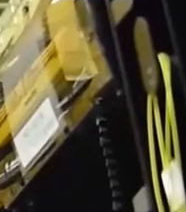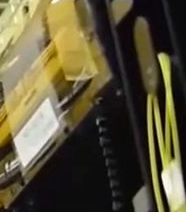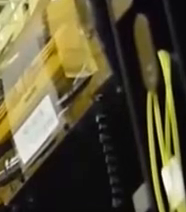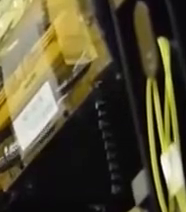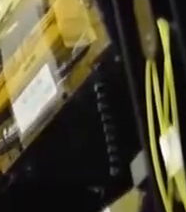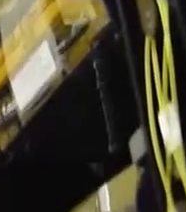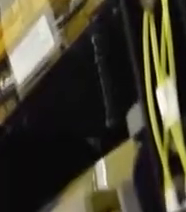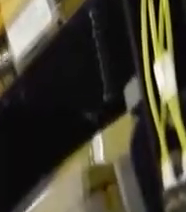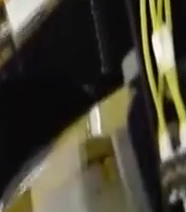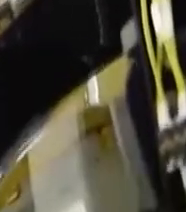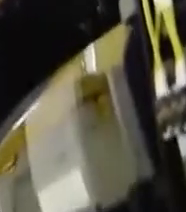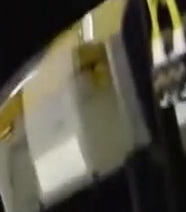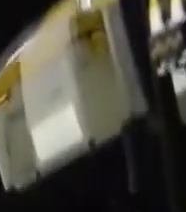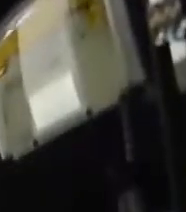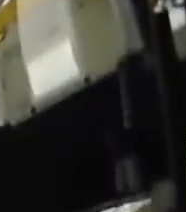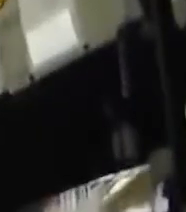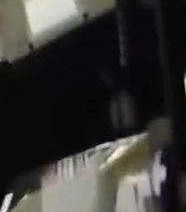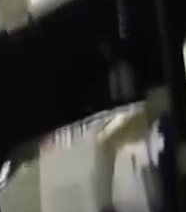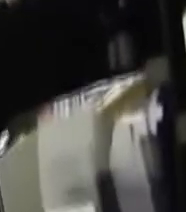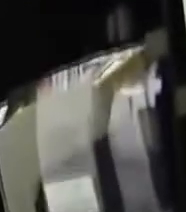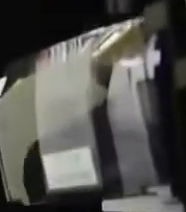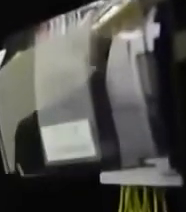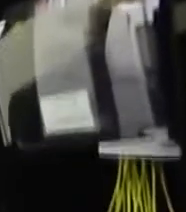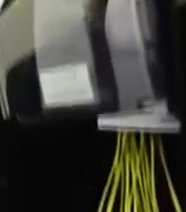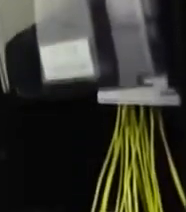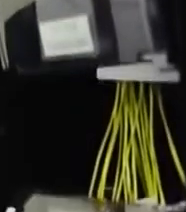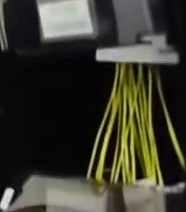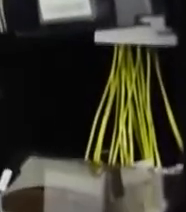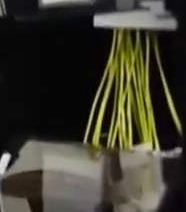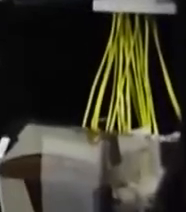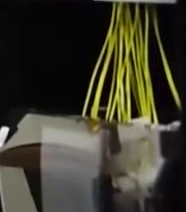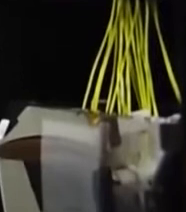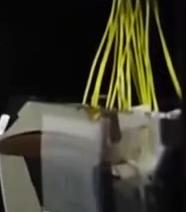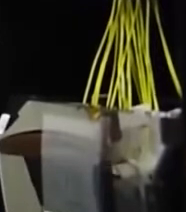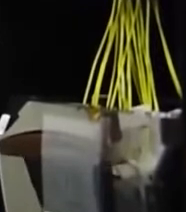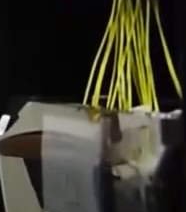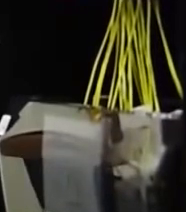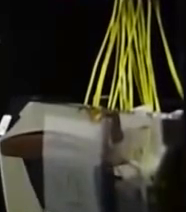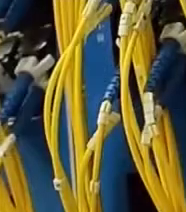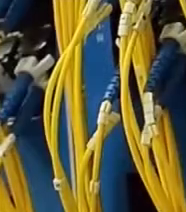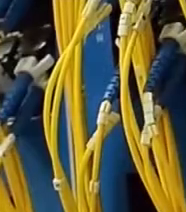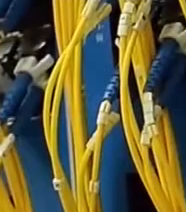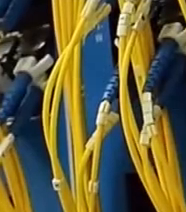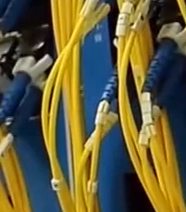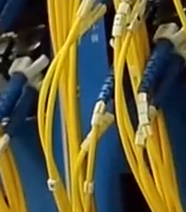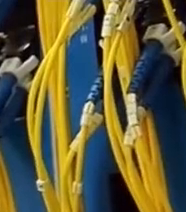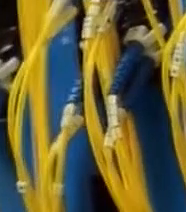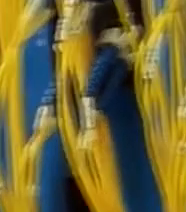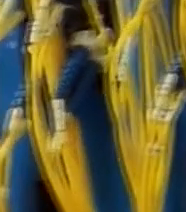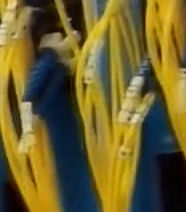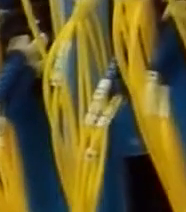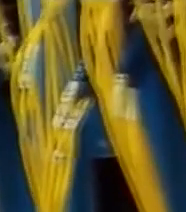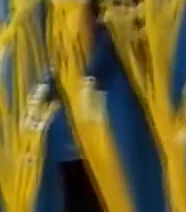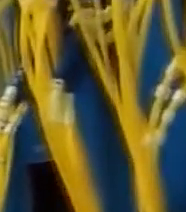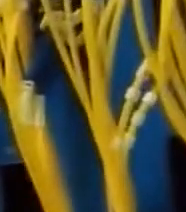ำเชื่อมต่อระหว่างประเทศเป็นความร่วมมือระหว่างกระทรวงดิจิทัลเพื่อเศรษฐกิจและสังคมกับภาคเอกชนถือเป็นโครงการที่รัฐบ